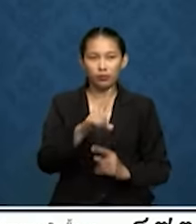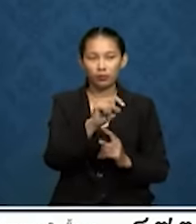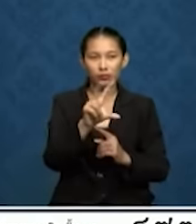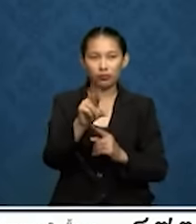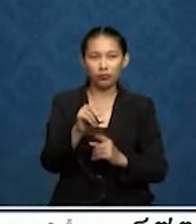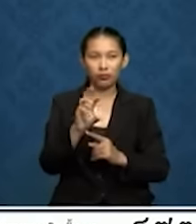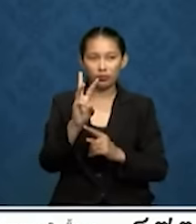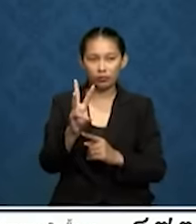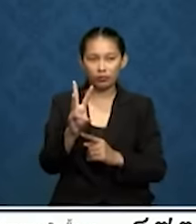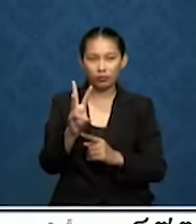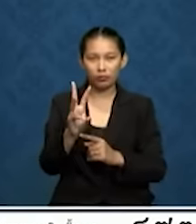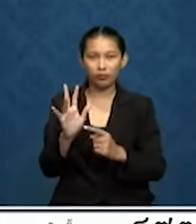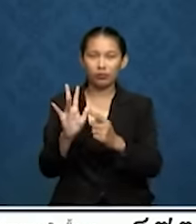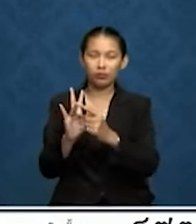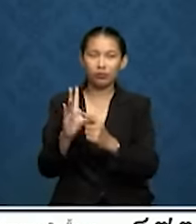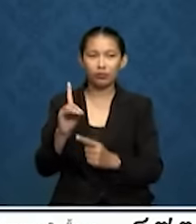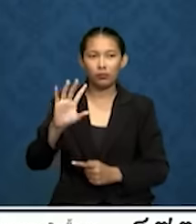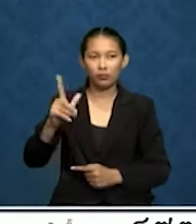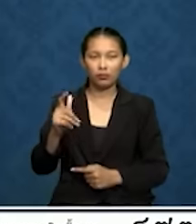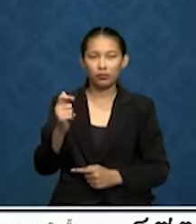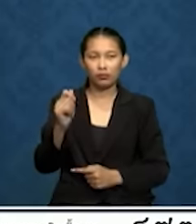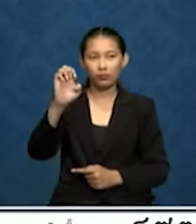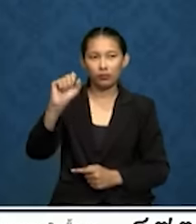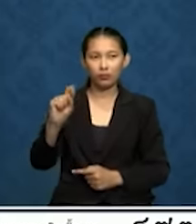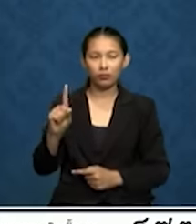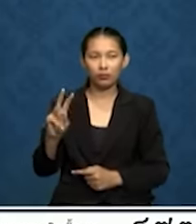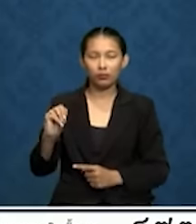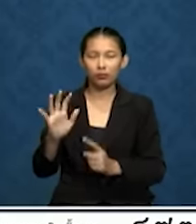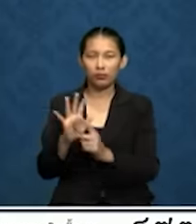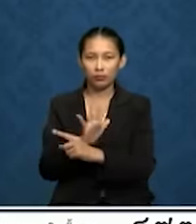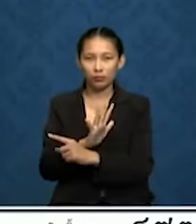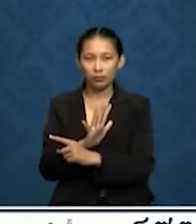136นายเดชอิฐขาวทอง